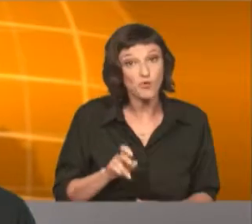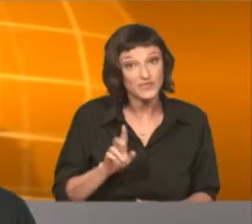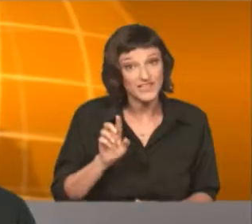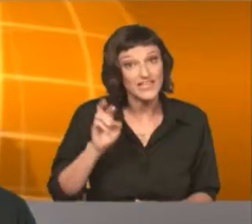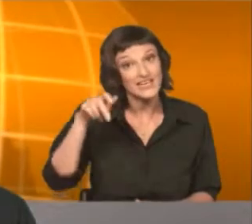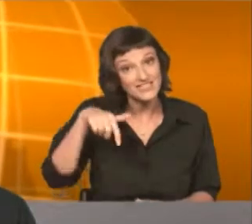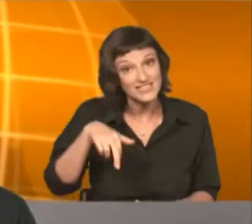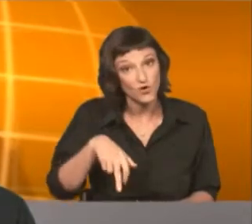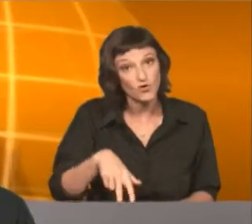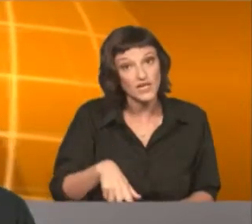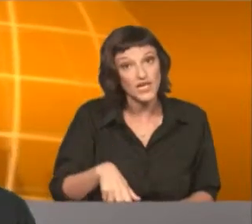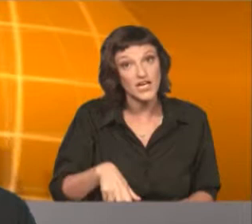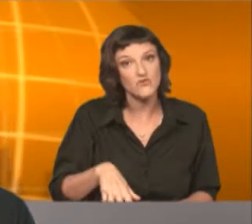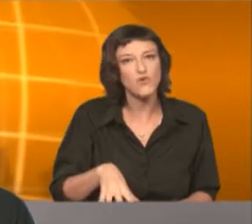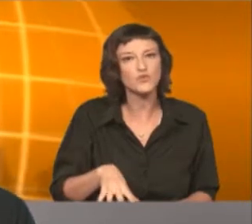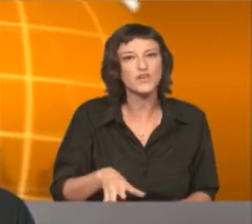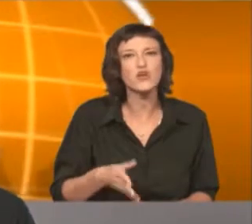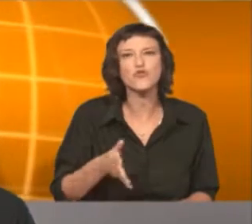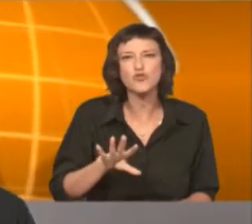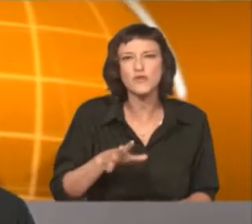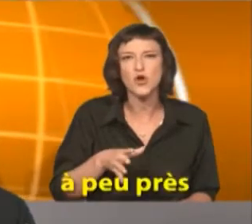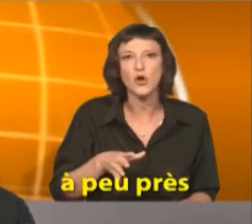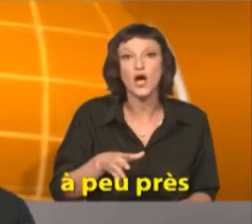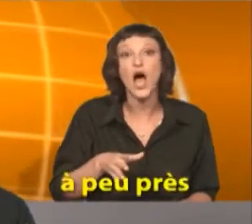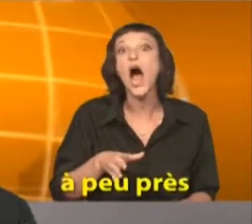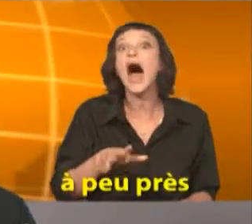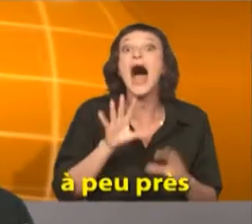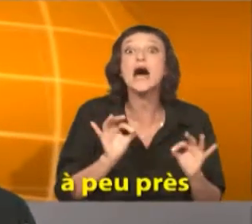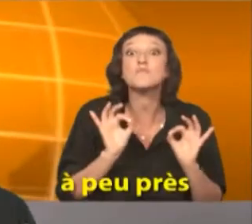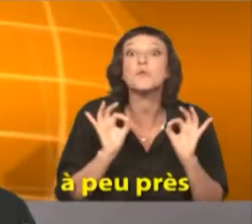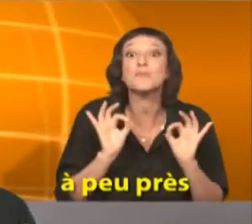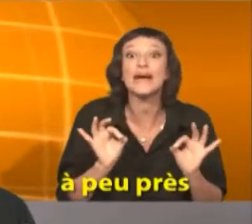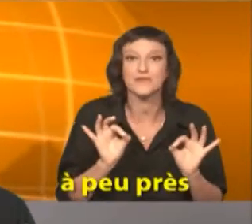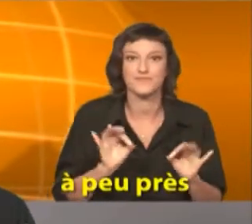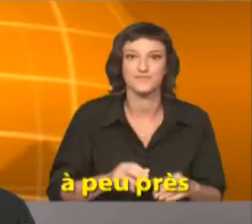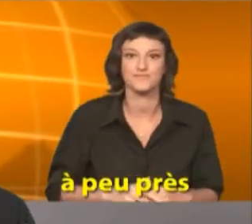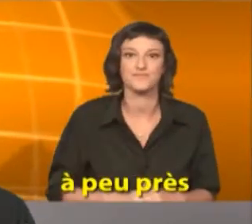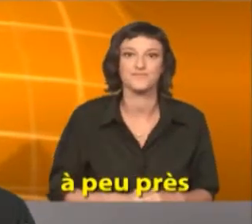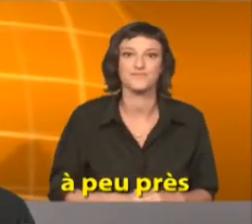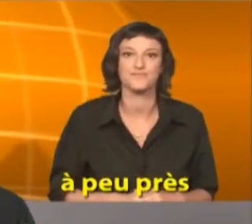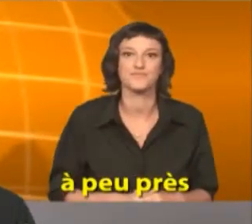Pour monter et descendre, il faut compter une demi-heure. À peu près.